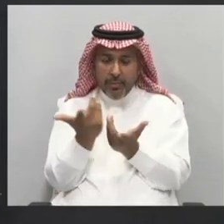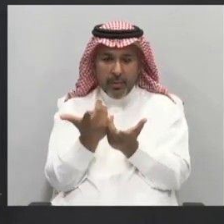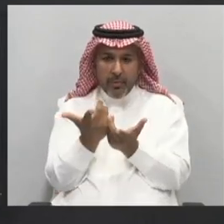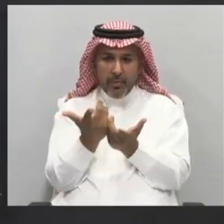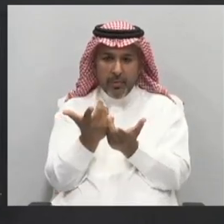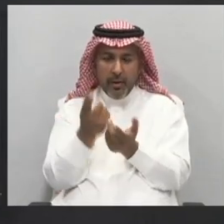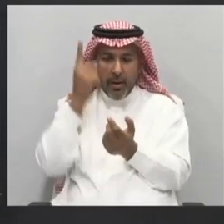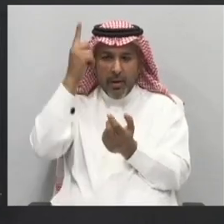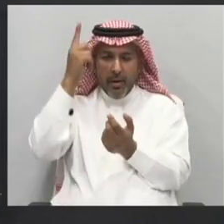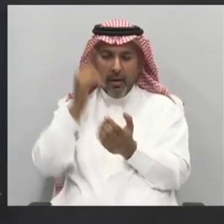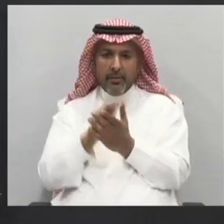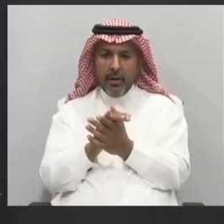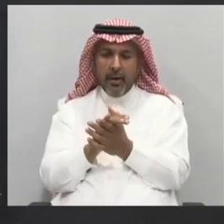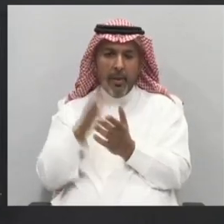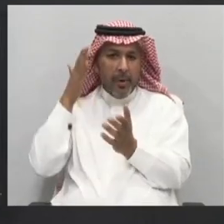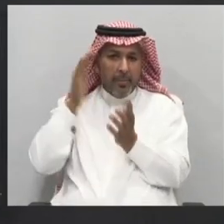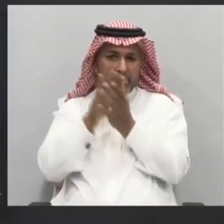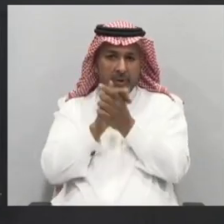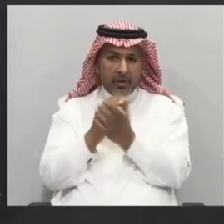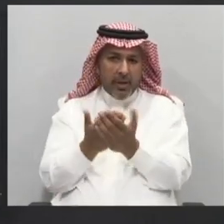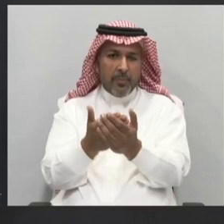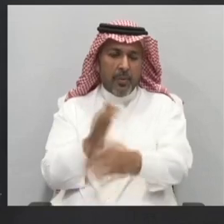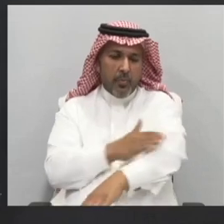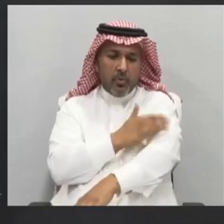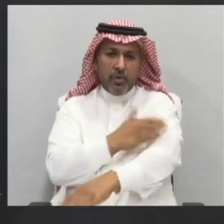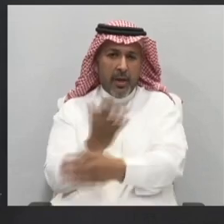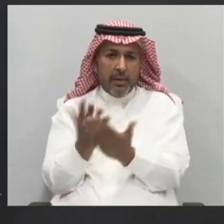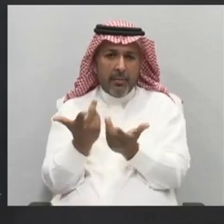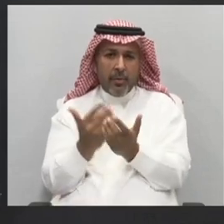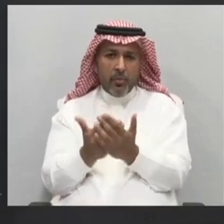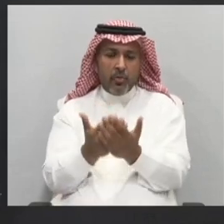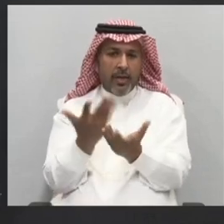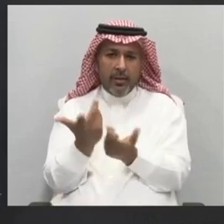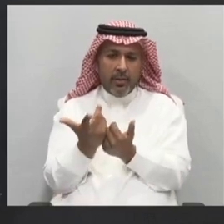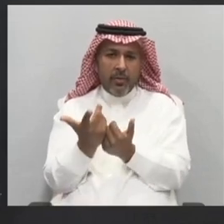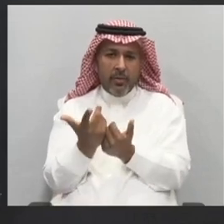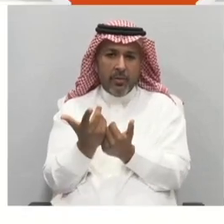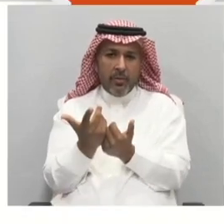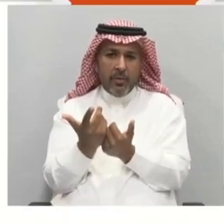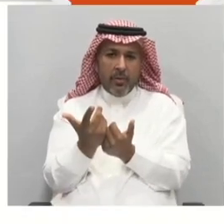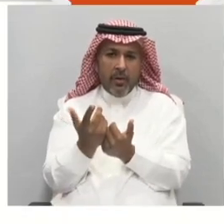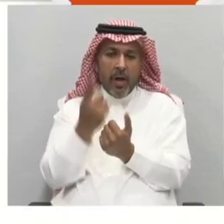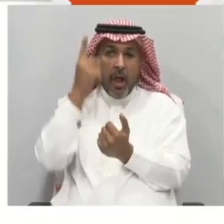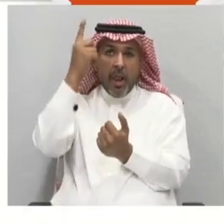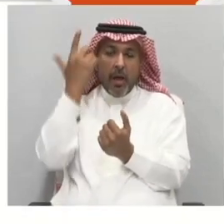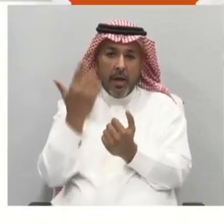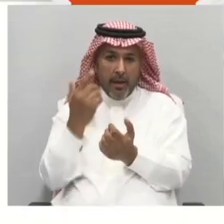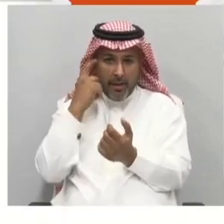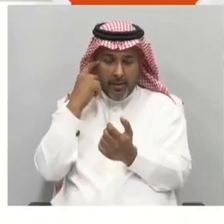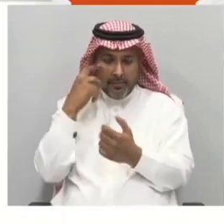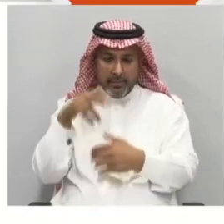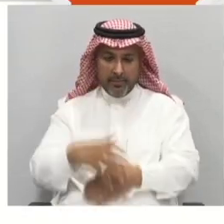انبيائه عليهم الصلاه والسلام مثال ذلك تاملوا معي هذا المثال